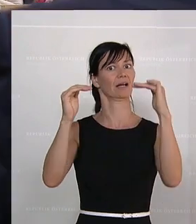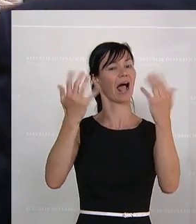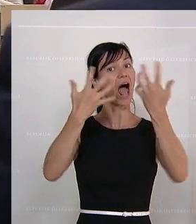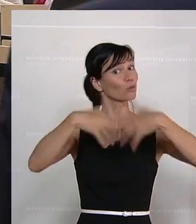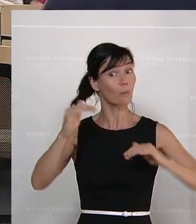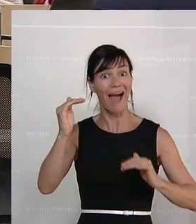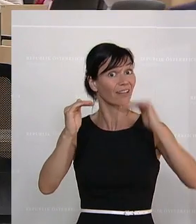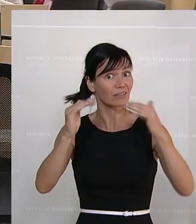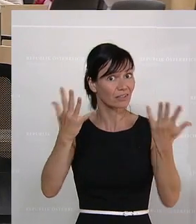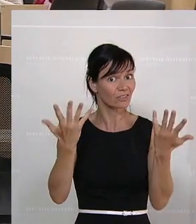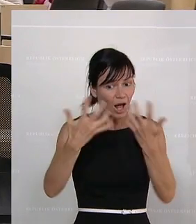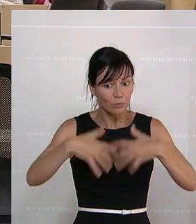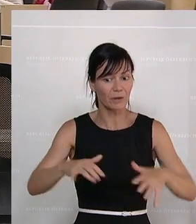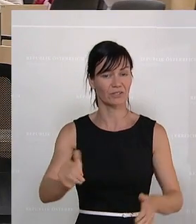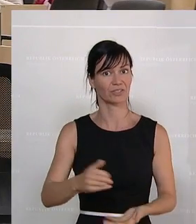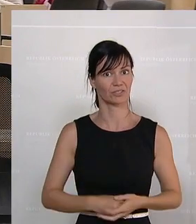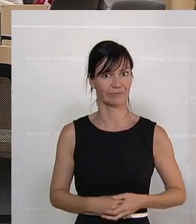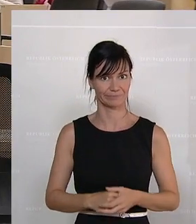diese familienleistungen